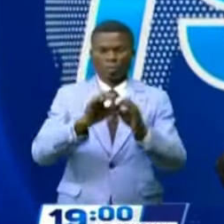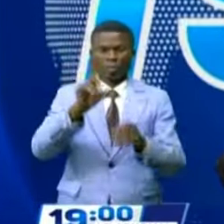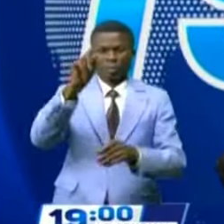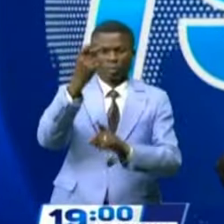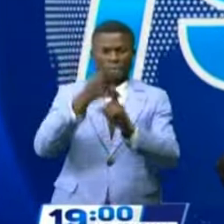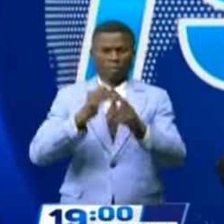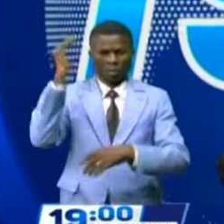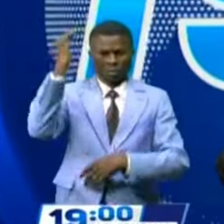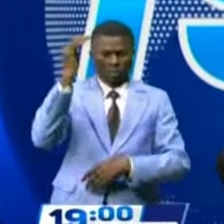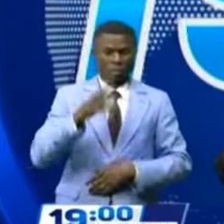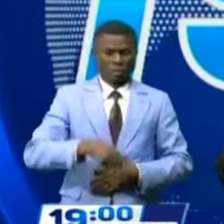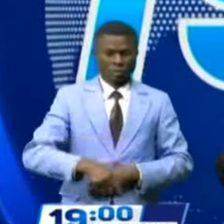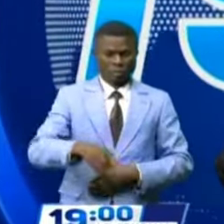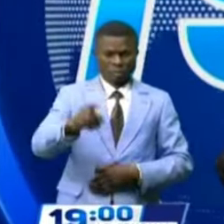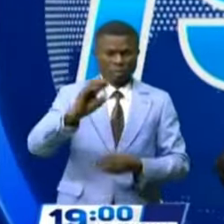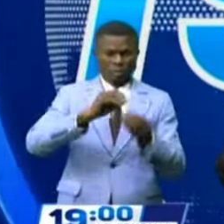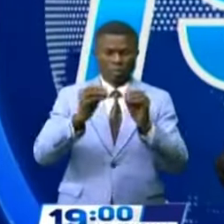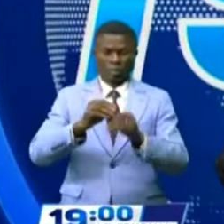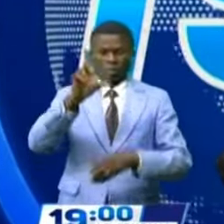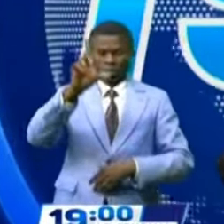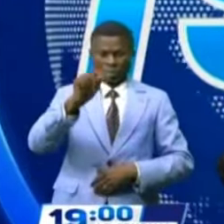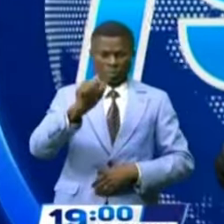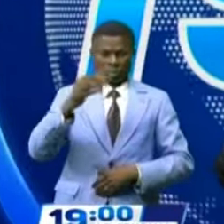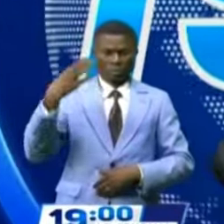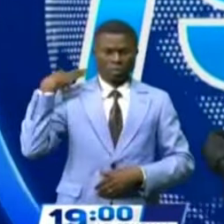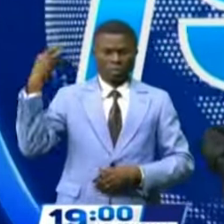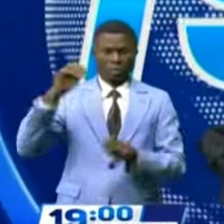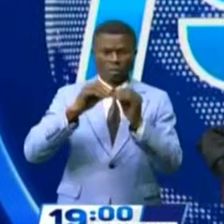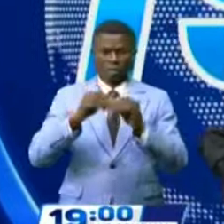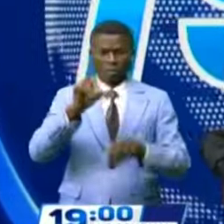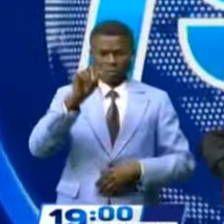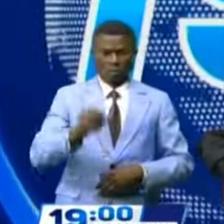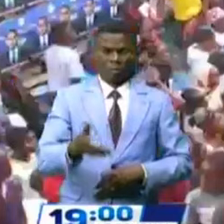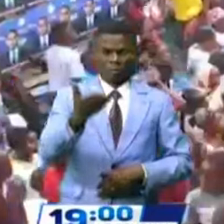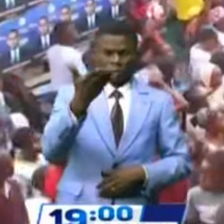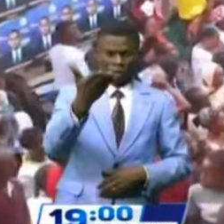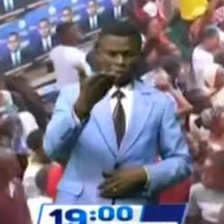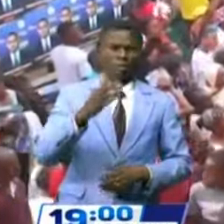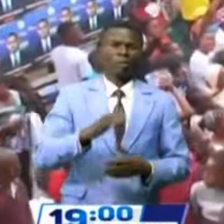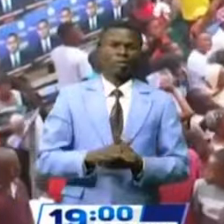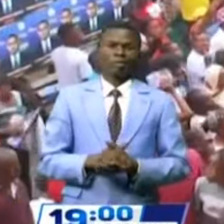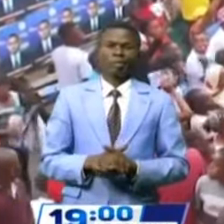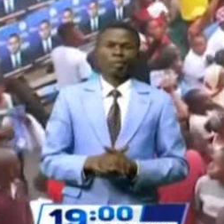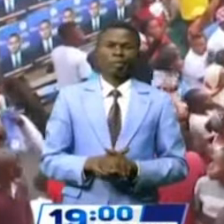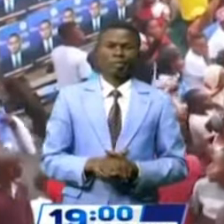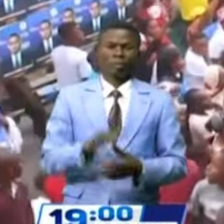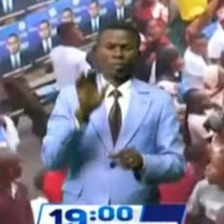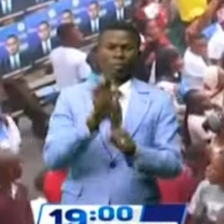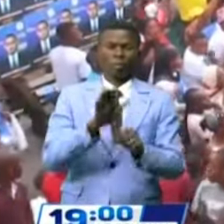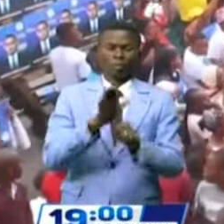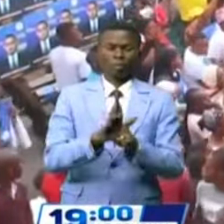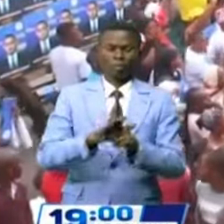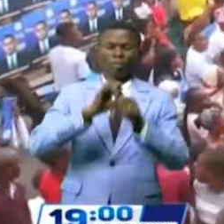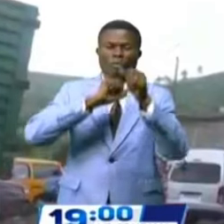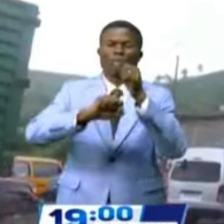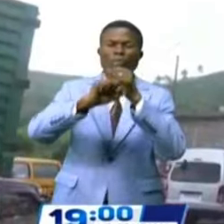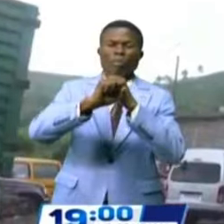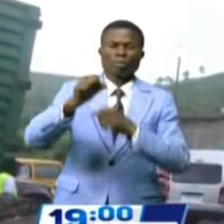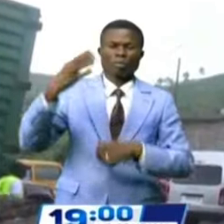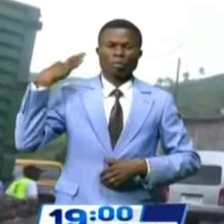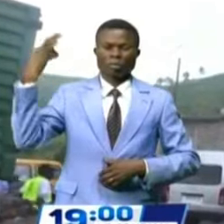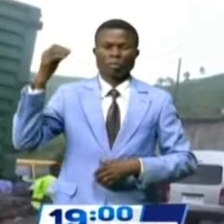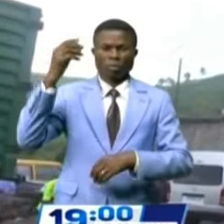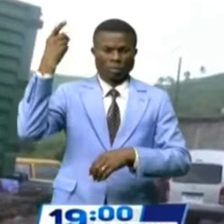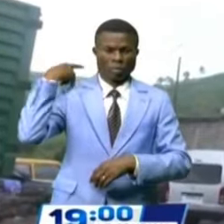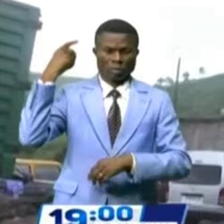décembre prochain au candidat numéro 20. Suivez. C'est dans une forte mobilisation que les candidats à la